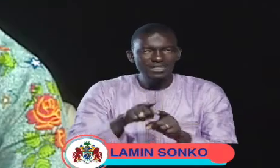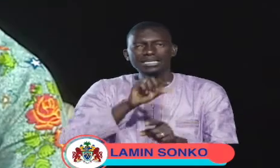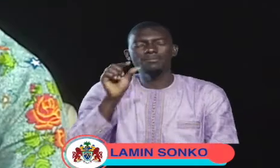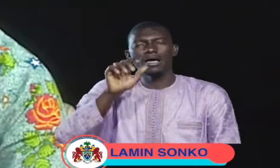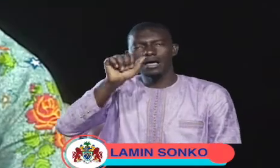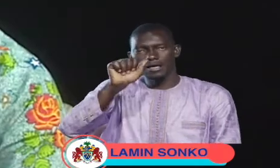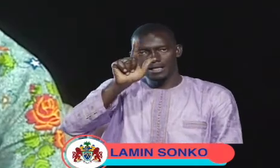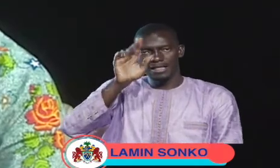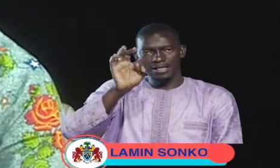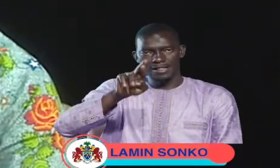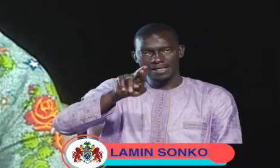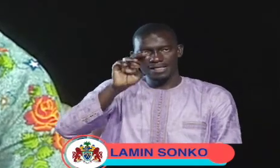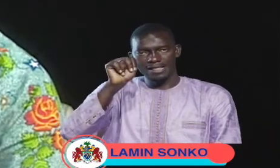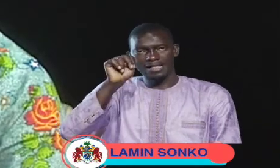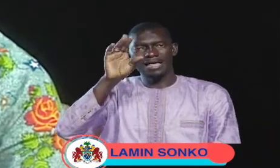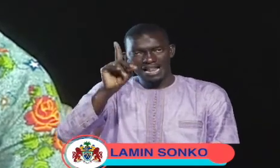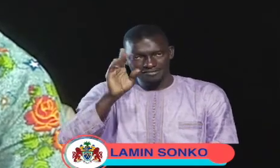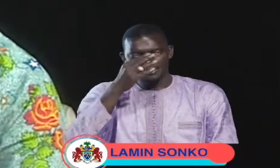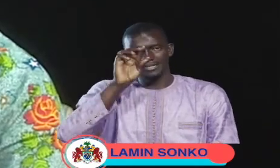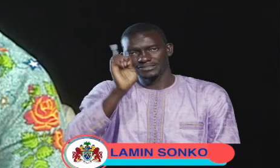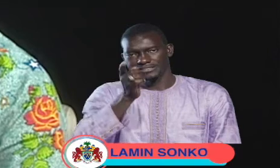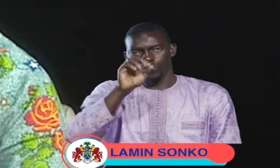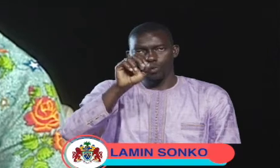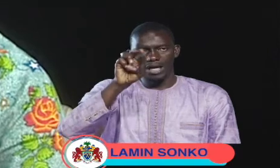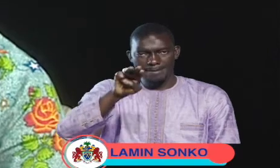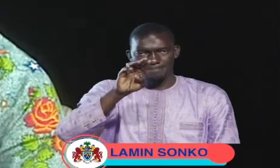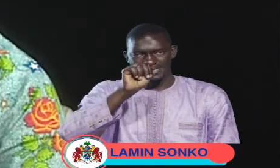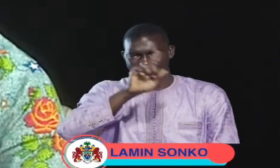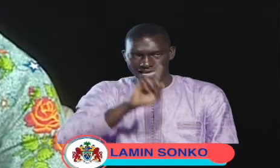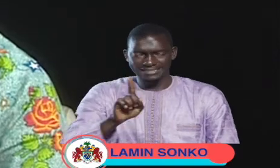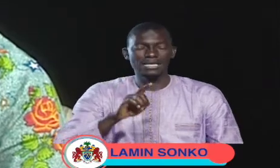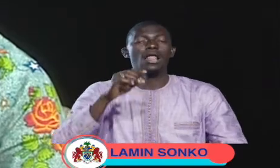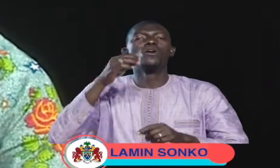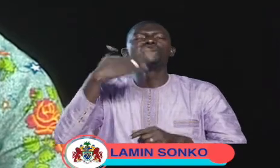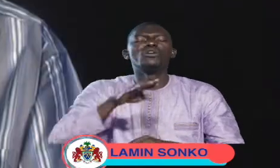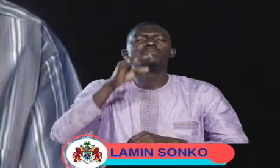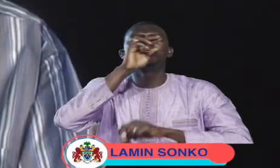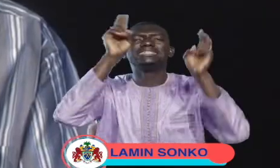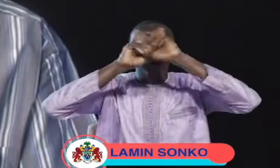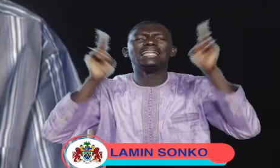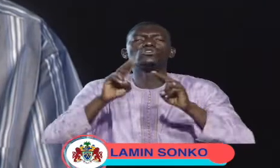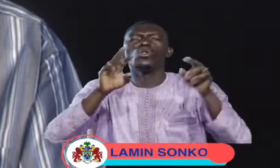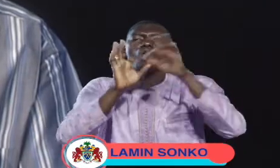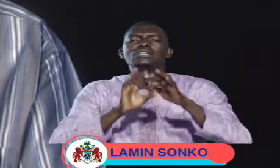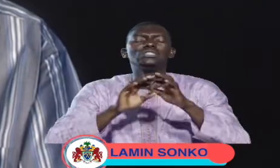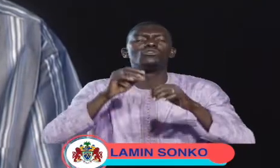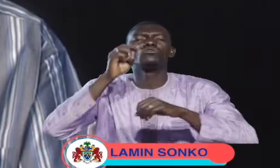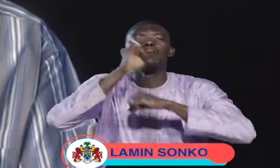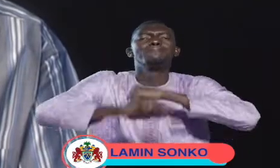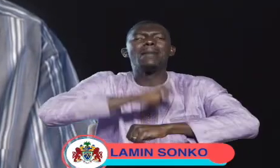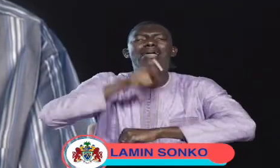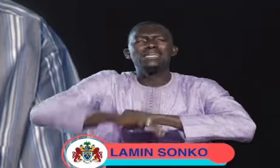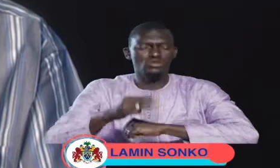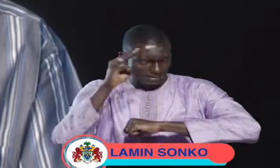Gomez program assistant lem migration health walem international organization for migration won fanam ka fole te miya lonko